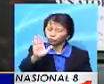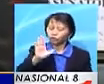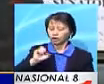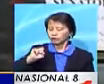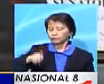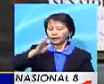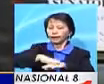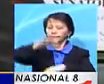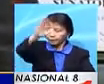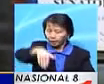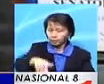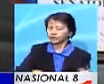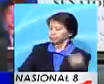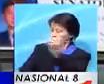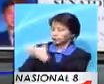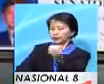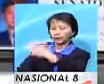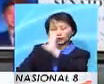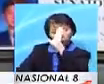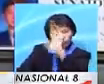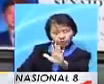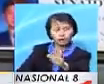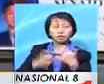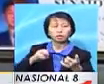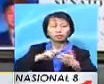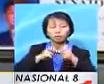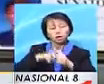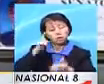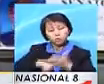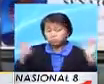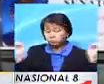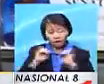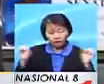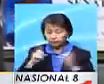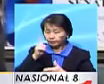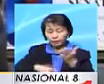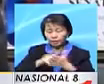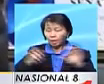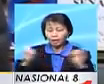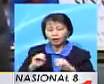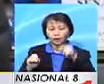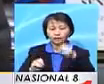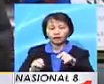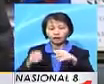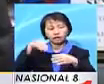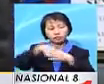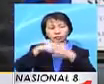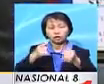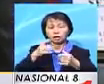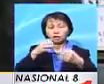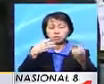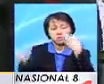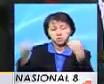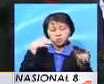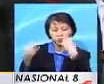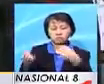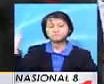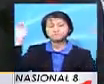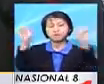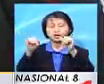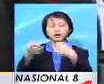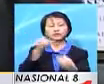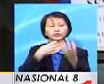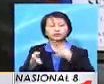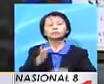panggil. Ceritalah SPR pasal kawasan. Masalah dia ni belum apa-apa. Belum apa-apa dia dah lari dulu. Ini masalah dia. Belum dia tahu berlari. Dia